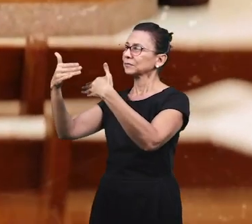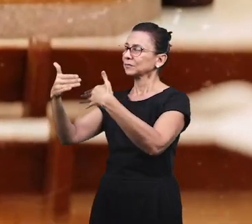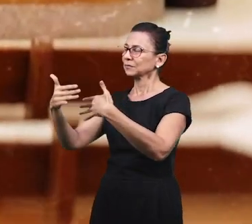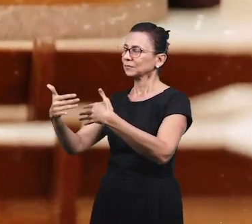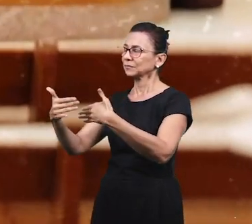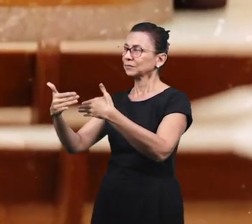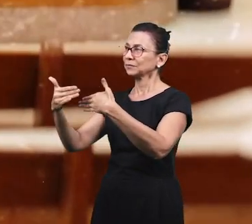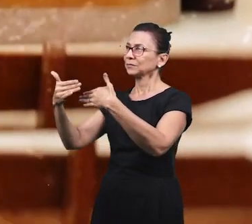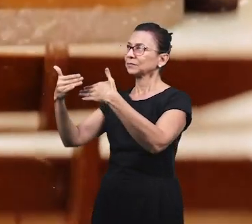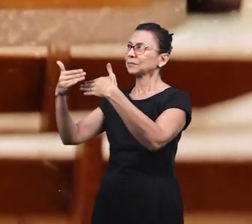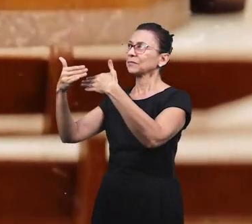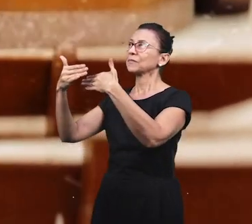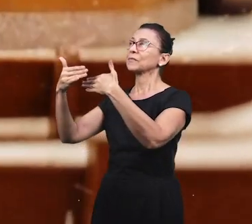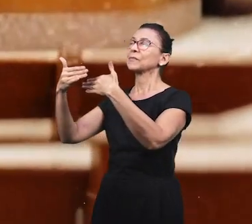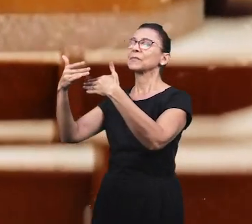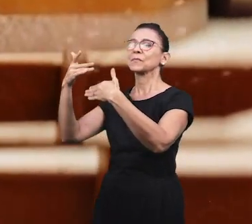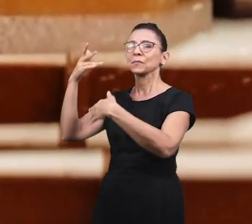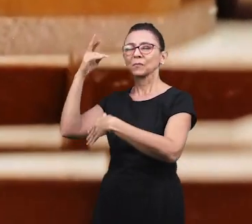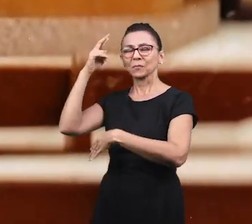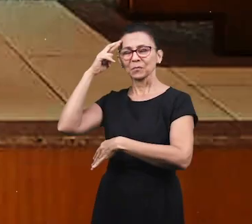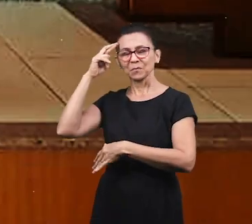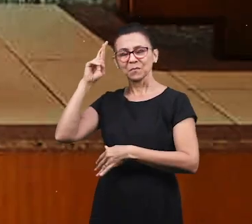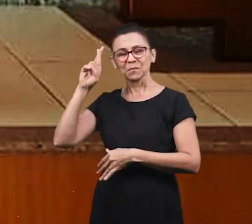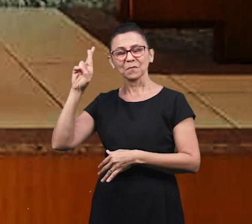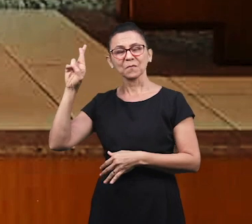face como incenso.